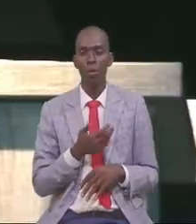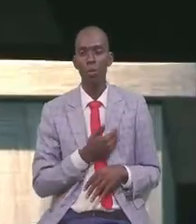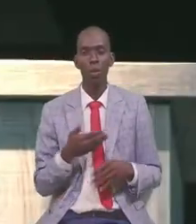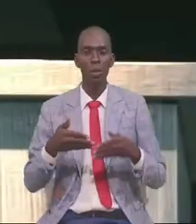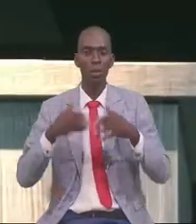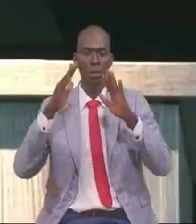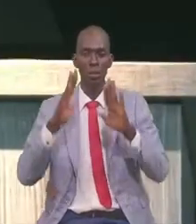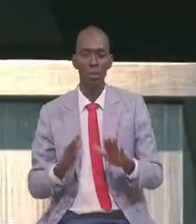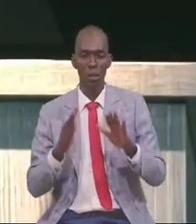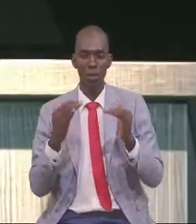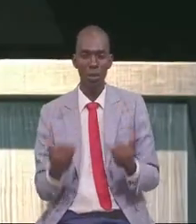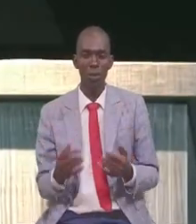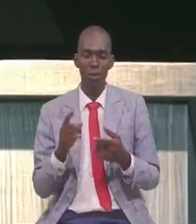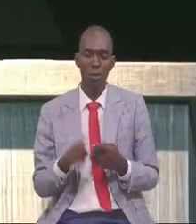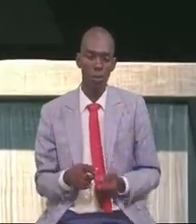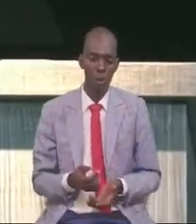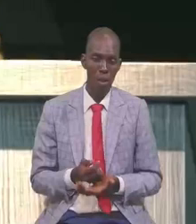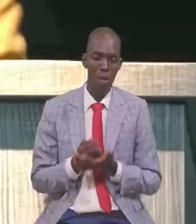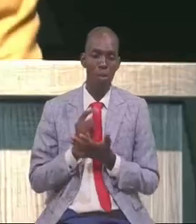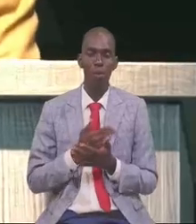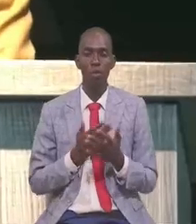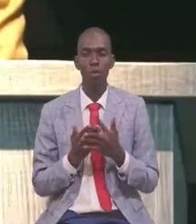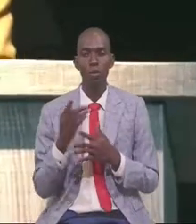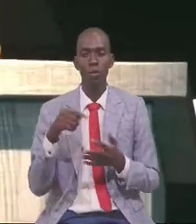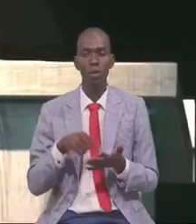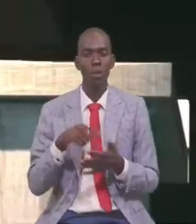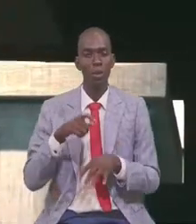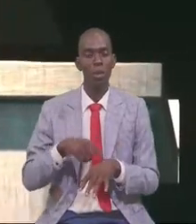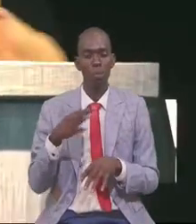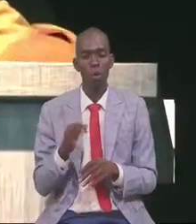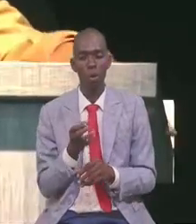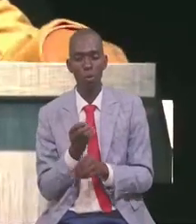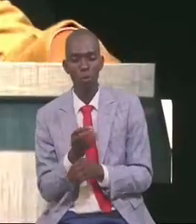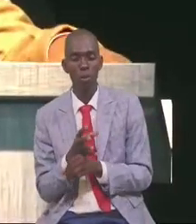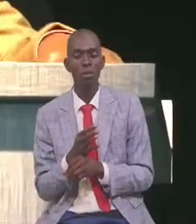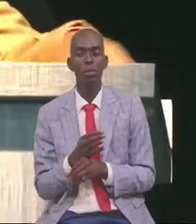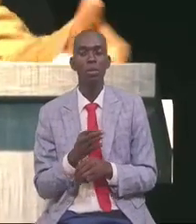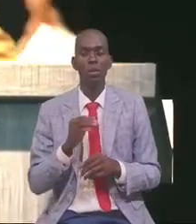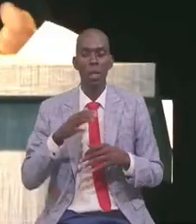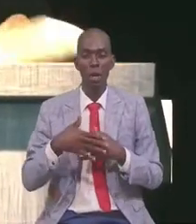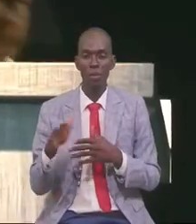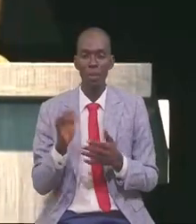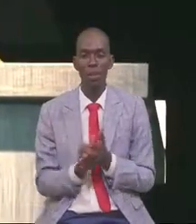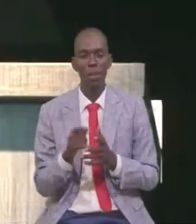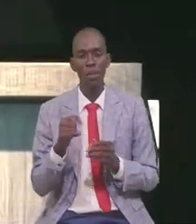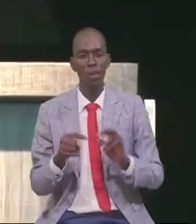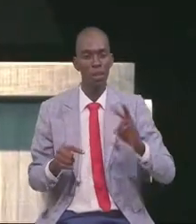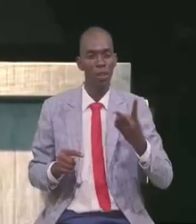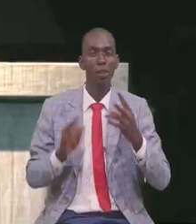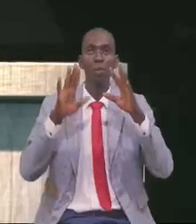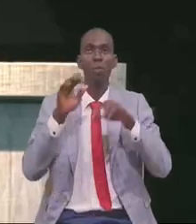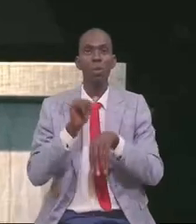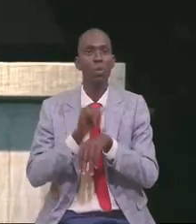maintenant pour cette session de conseil. Et après cela, le deuxième miracle viendra. Ta